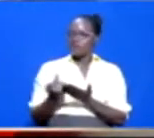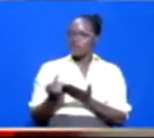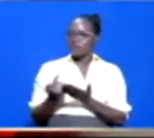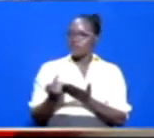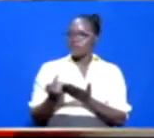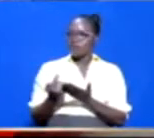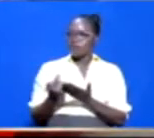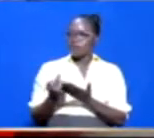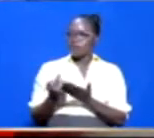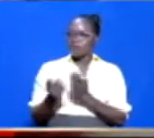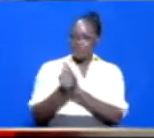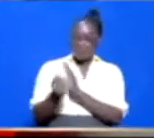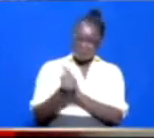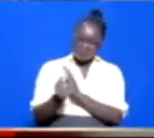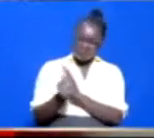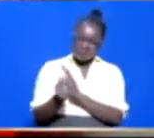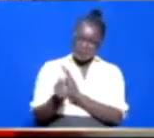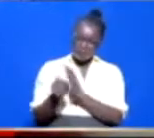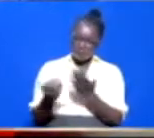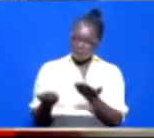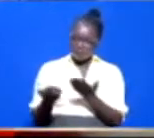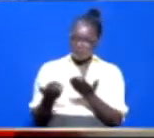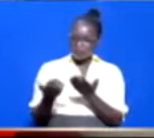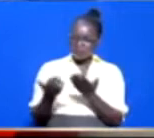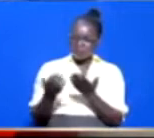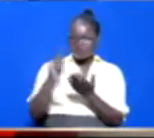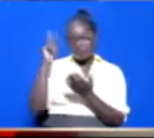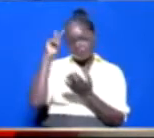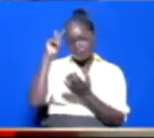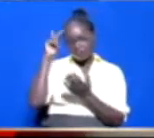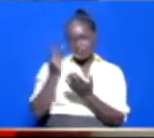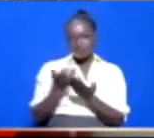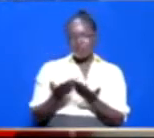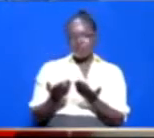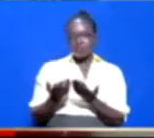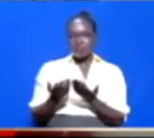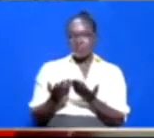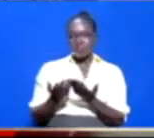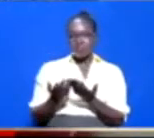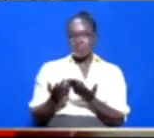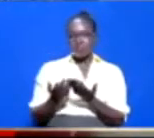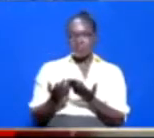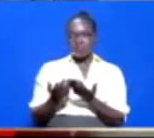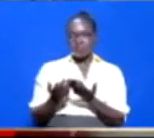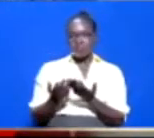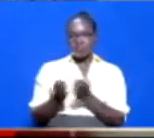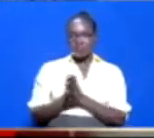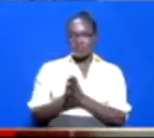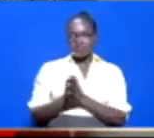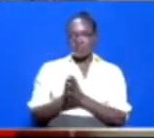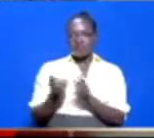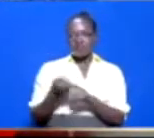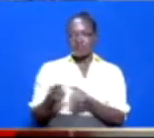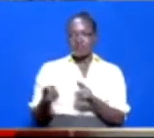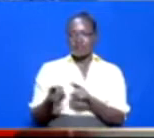ujuzi ama hiyo fresh breath of air ambaye labda itamsha hiyo tume. Lakini